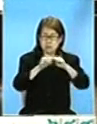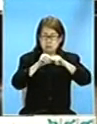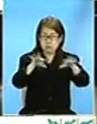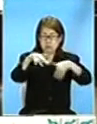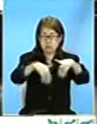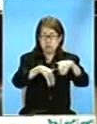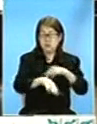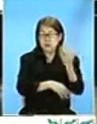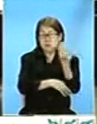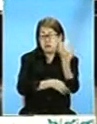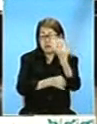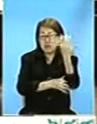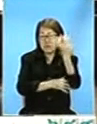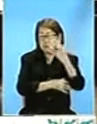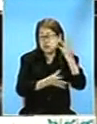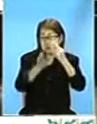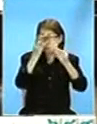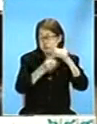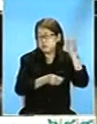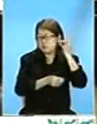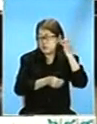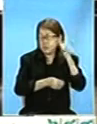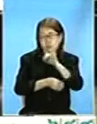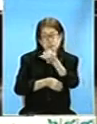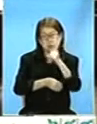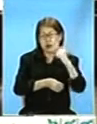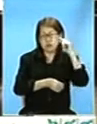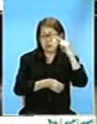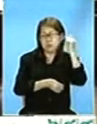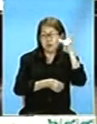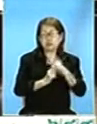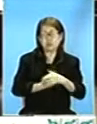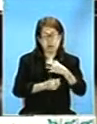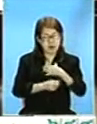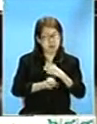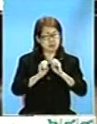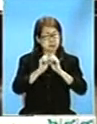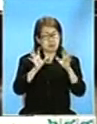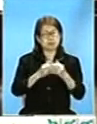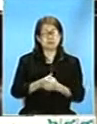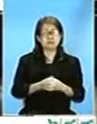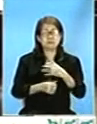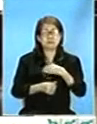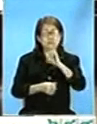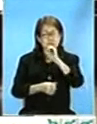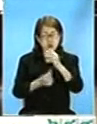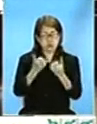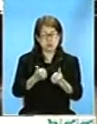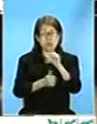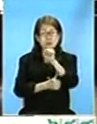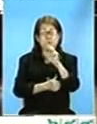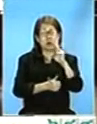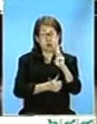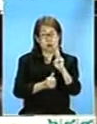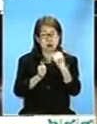ปัจจุบันเนี้ยวุฒิเราเนี่ยมายังไงก็อยากกราบเรียนว่าวุฒิปัจจุบันเนี่ยมาจาก